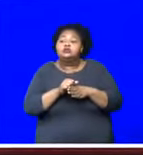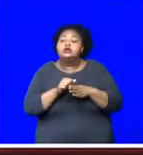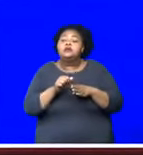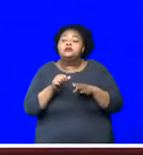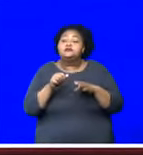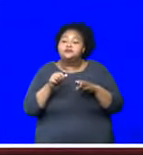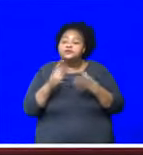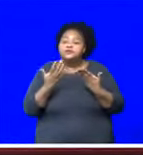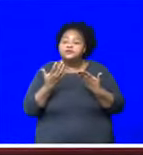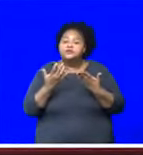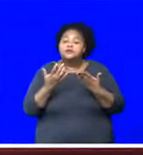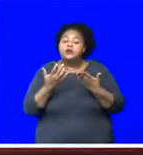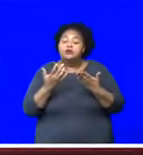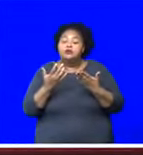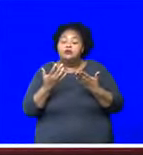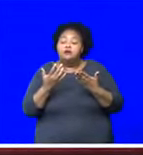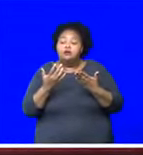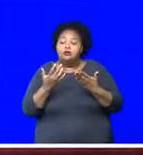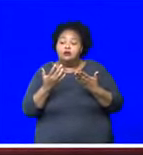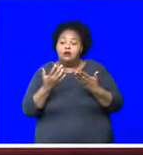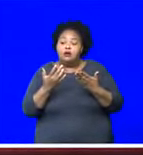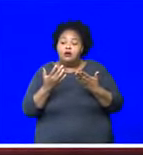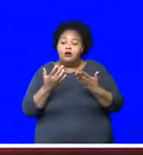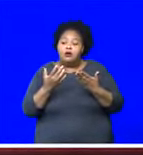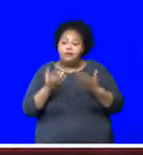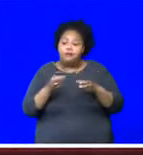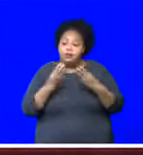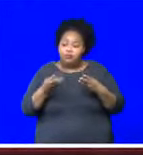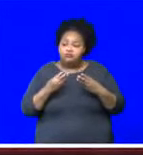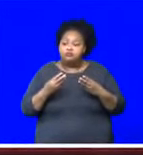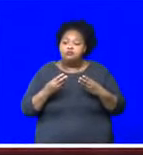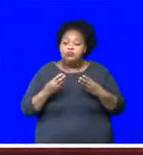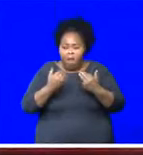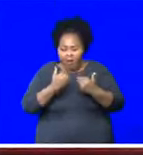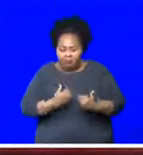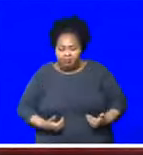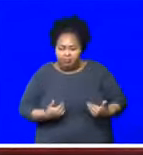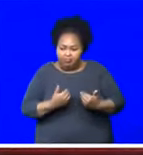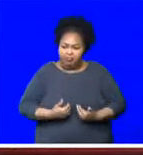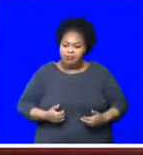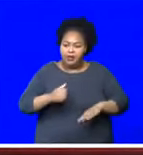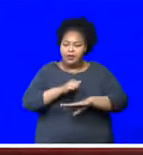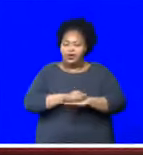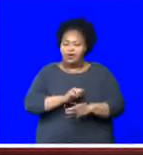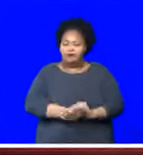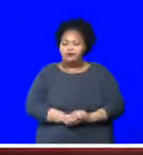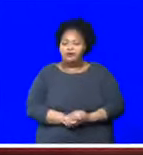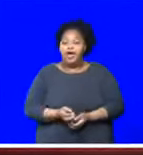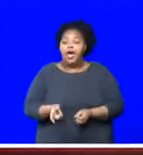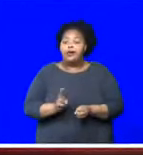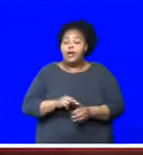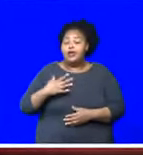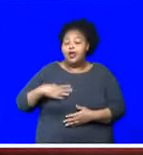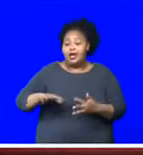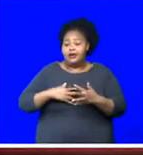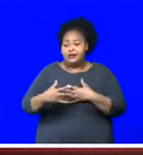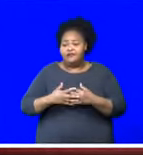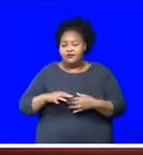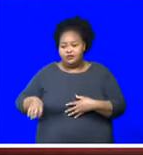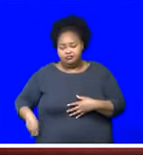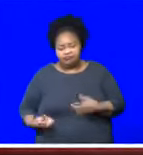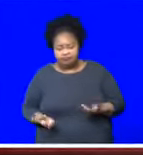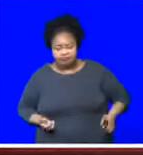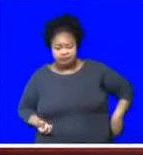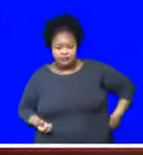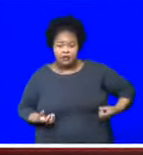letingasiko claimed dichannelwe timikiswe esikolweni. Lokunye lokuvetwe yindvuna ukuthi le